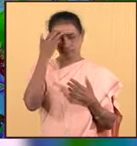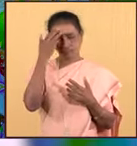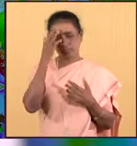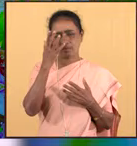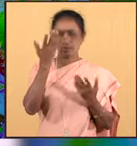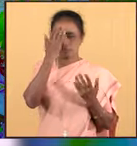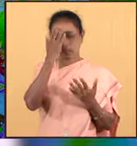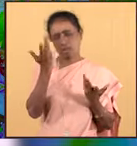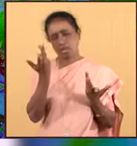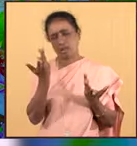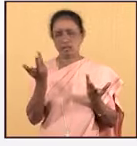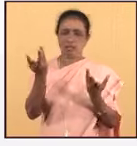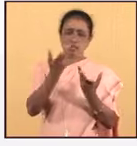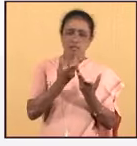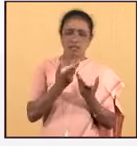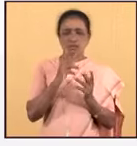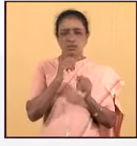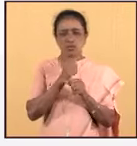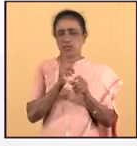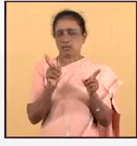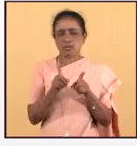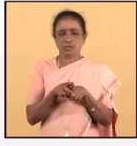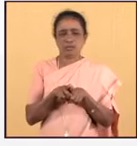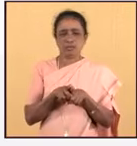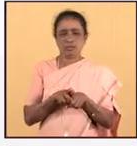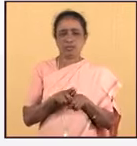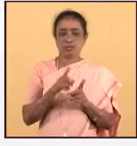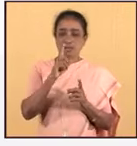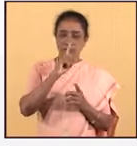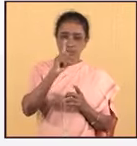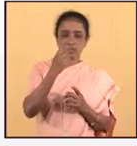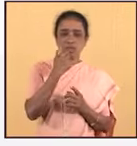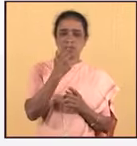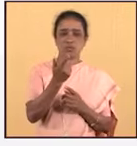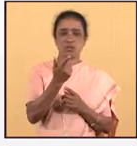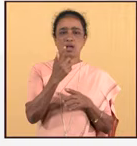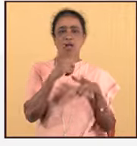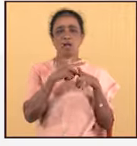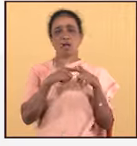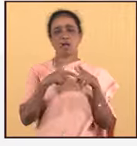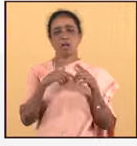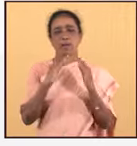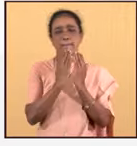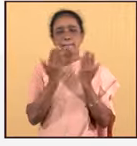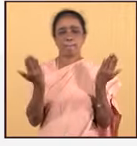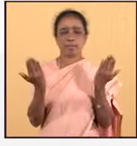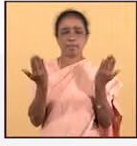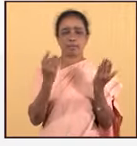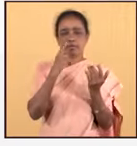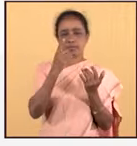ஏஜ். இதை முதன் முதல்ல வடிவமைத்தவர் யார் அப்படின்னா, ஆங்கிலேய பத்திரிகையான